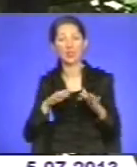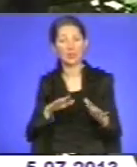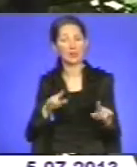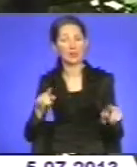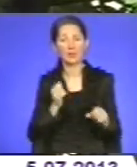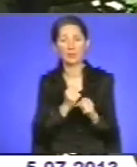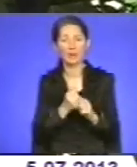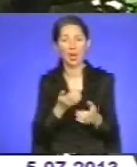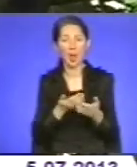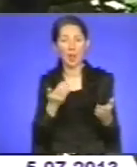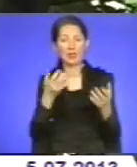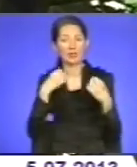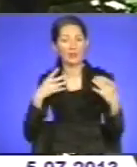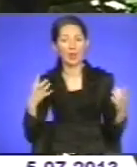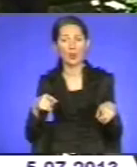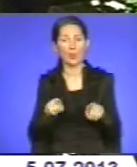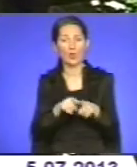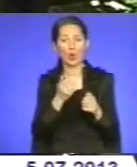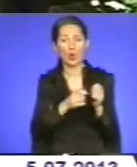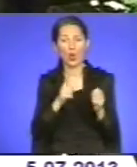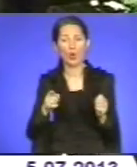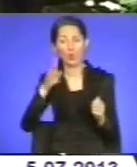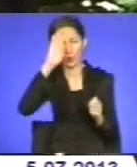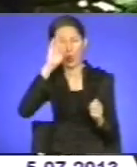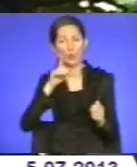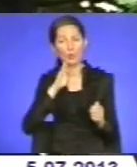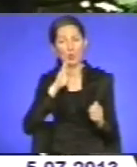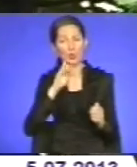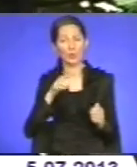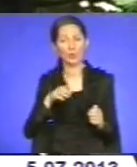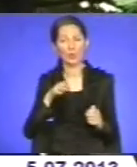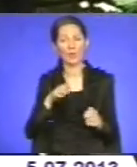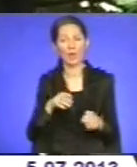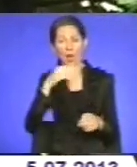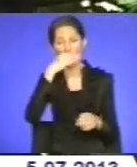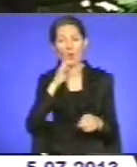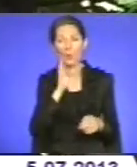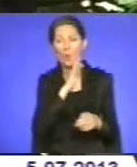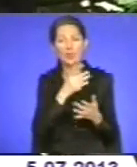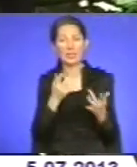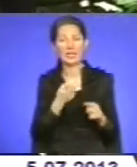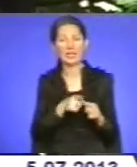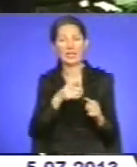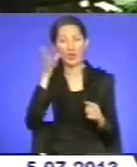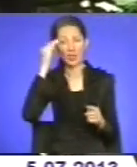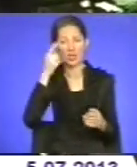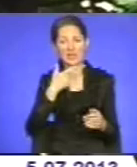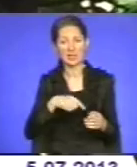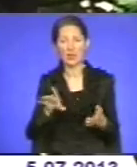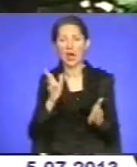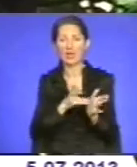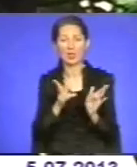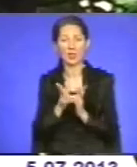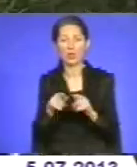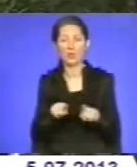також, якби, скажімо, кожним юнаком, дівчиною, чоловіком, жінкою, батьком, матір'ю, який вважає себе християнином, чинити